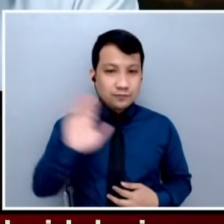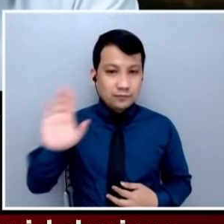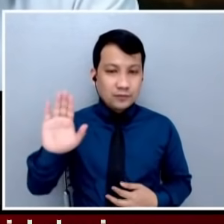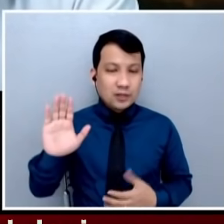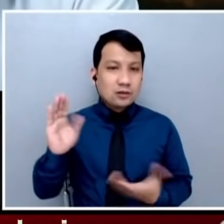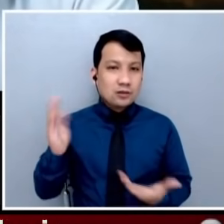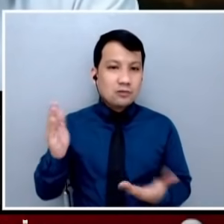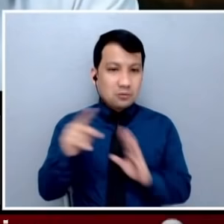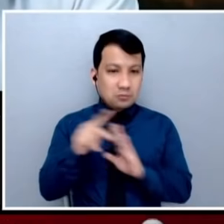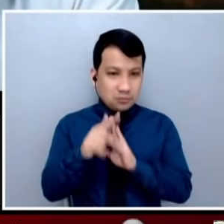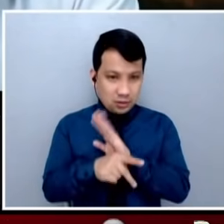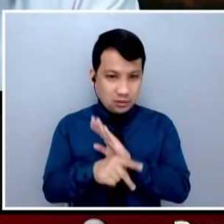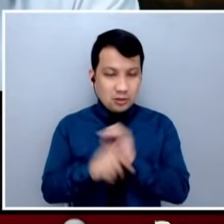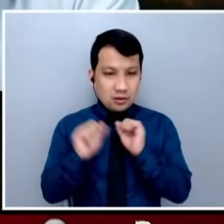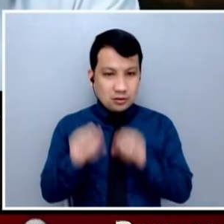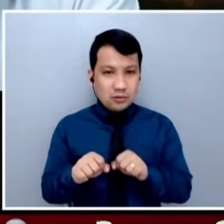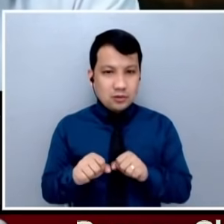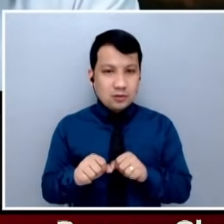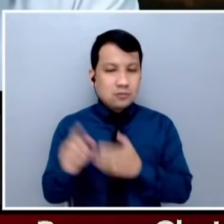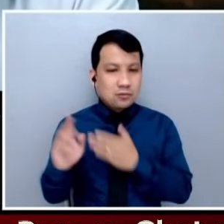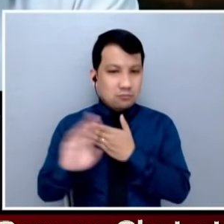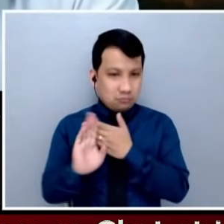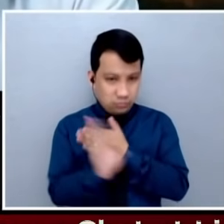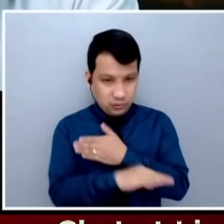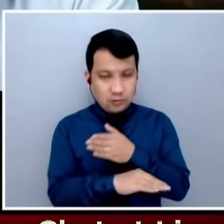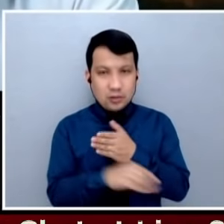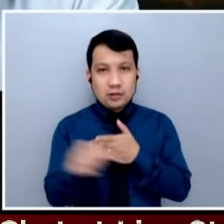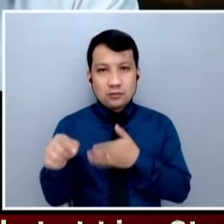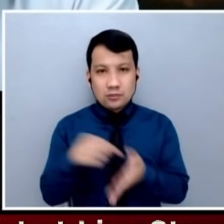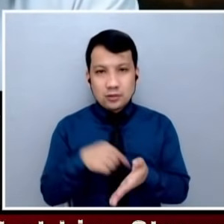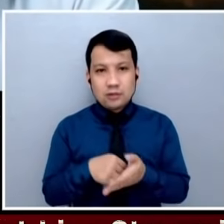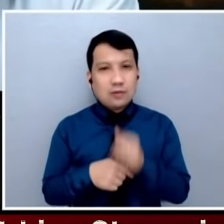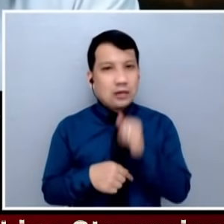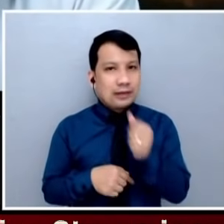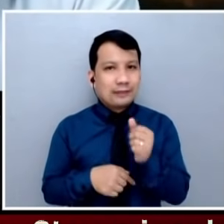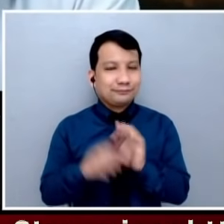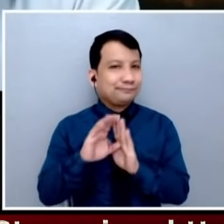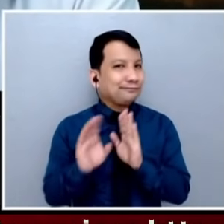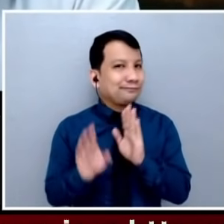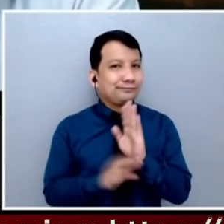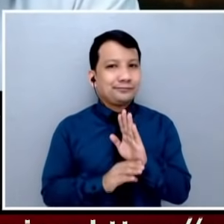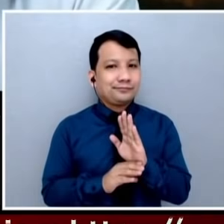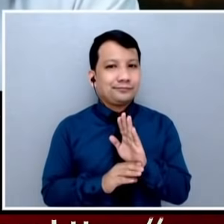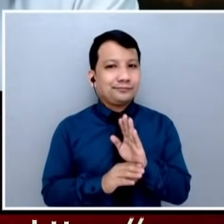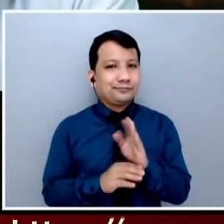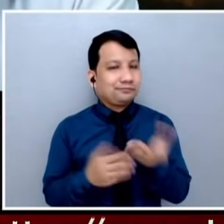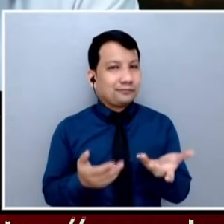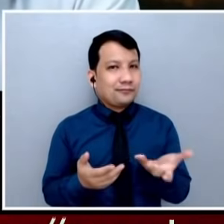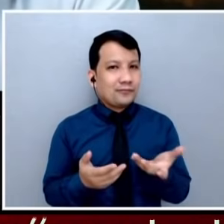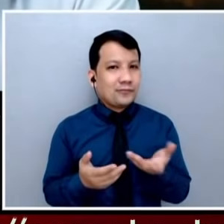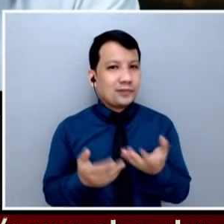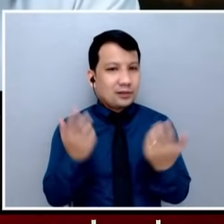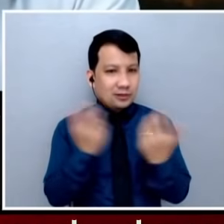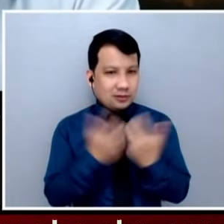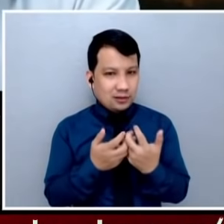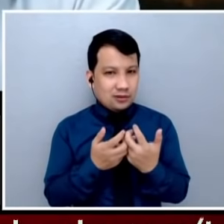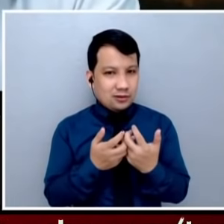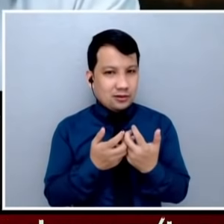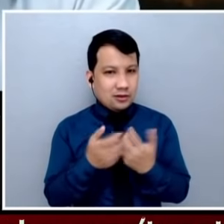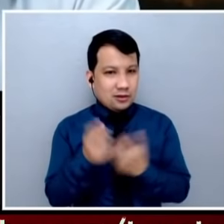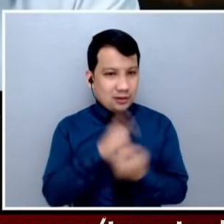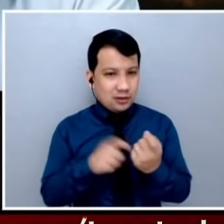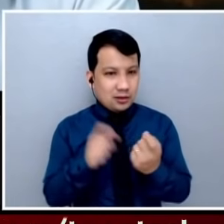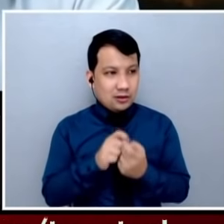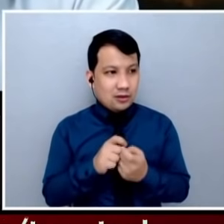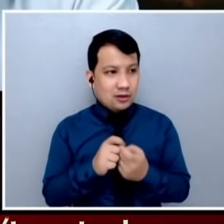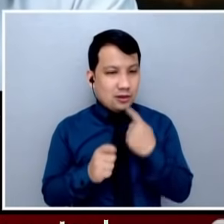our policymakers will be deterred from making unconstitutional ordinances meant to exact, diba,